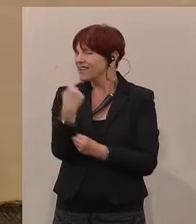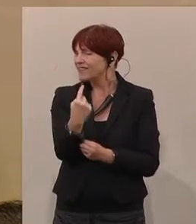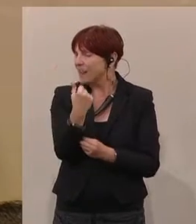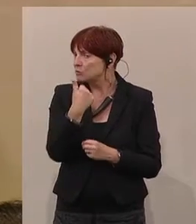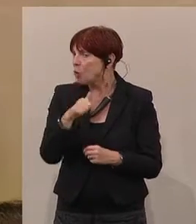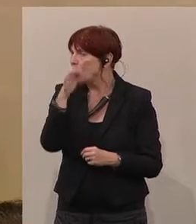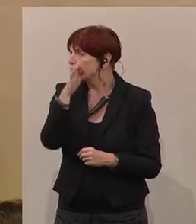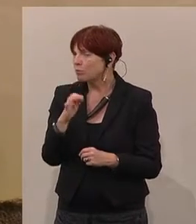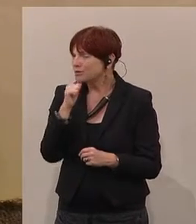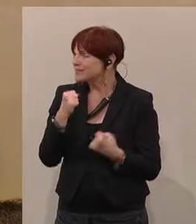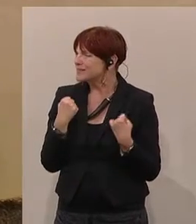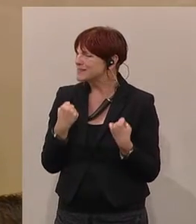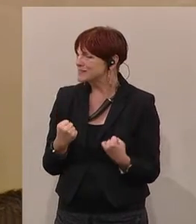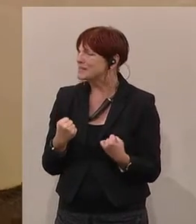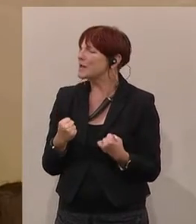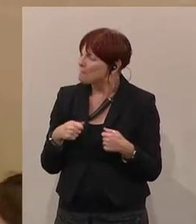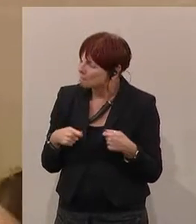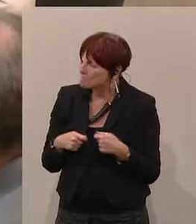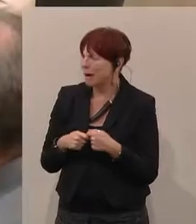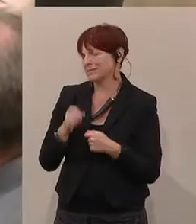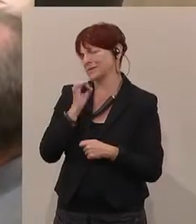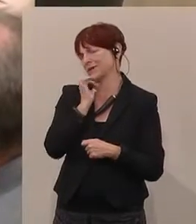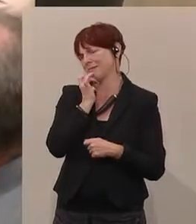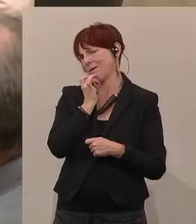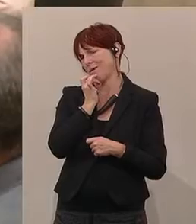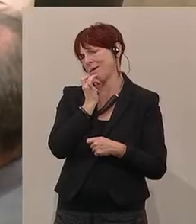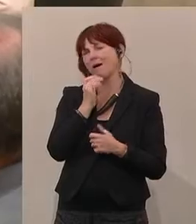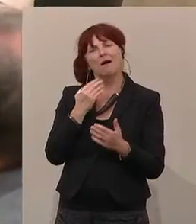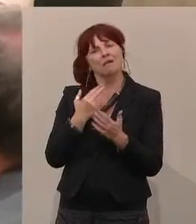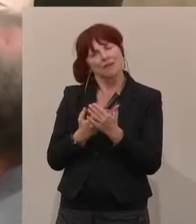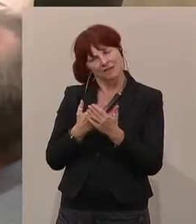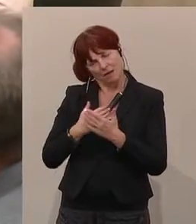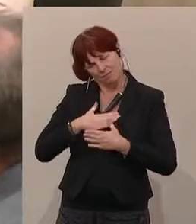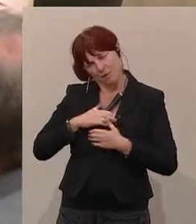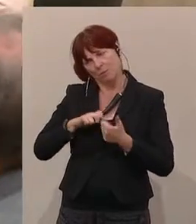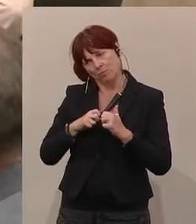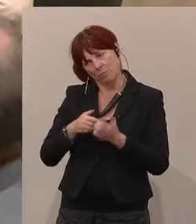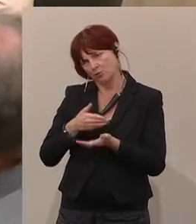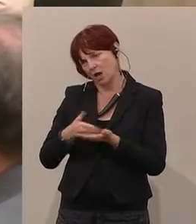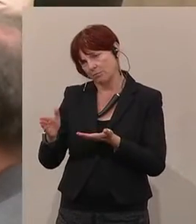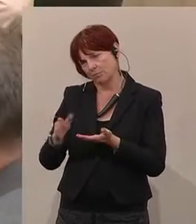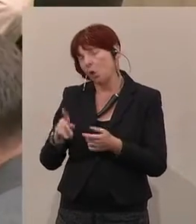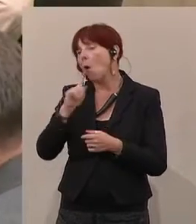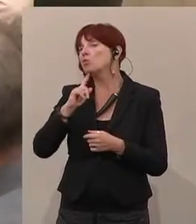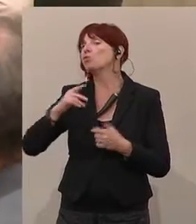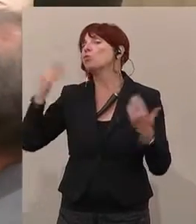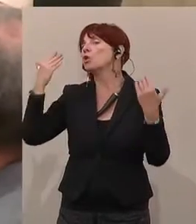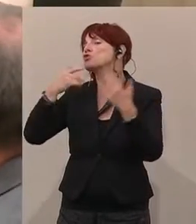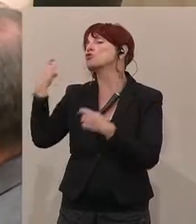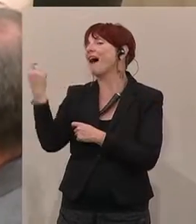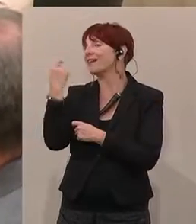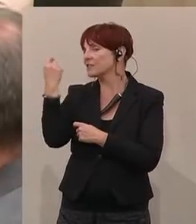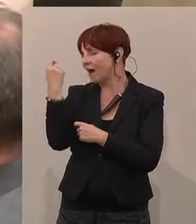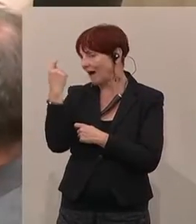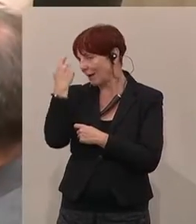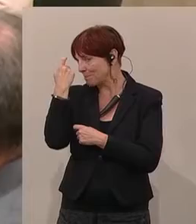genau passt. Da habe ich auch meine Probleme und würde es dementsprechend ablehnen. Wenn es nur um die Schwarzfahrer gehen würde, dann sollten wir es entsprechend